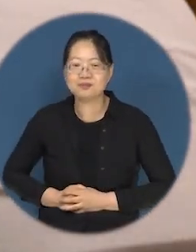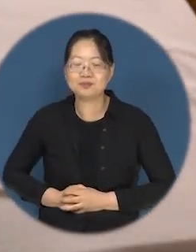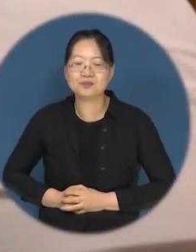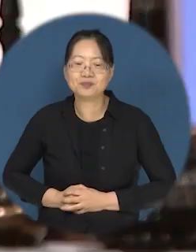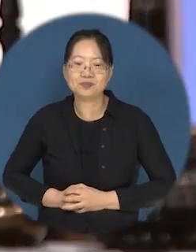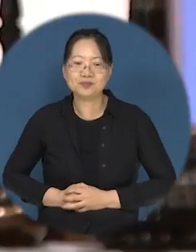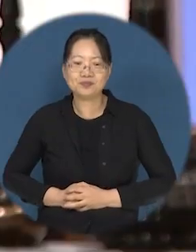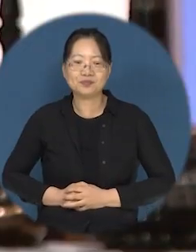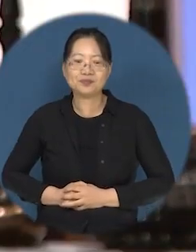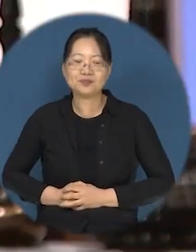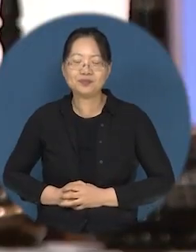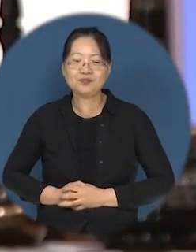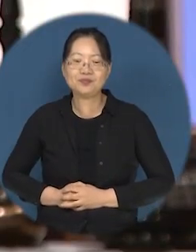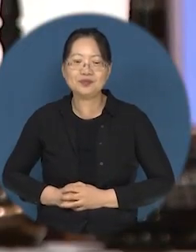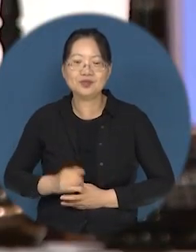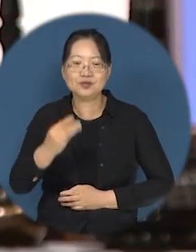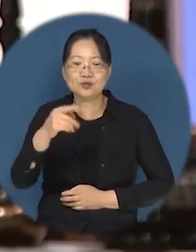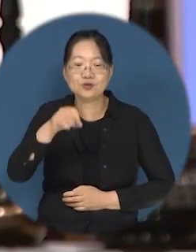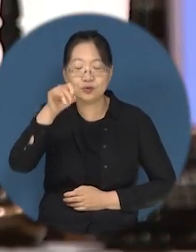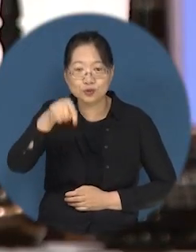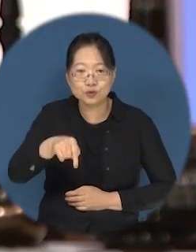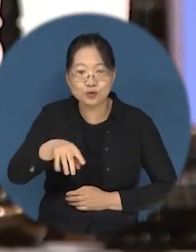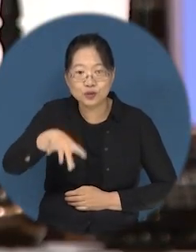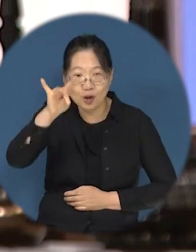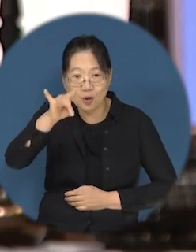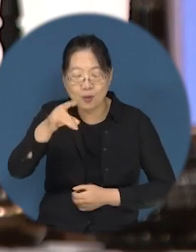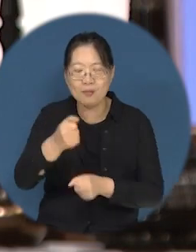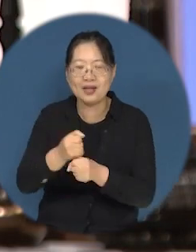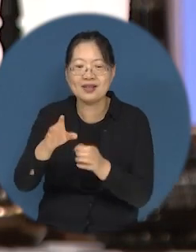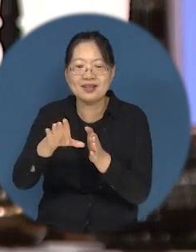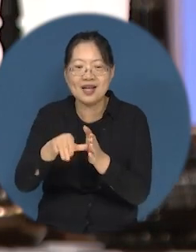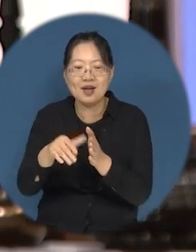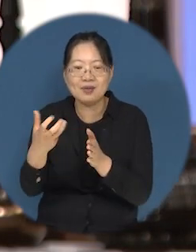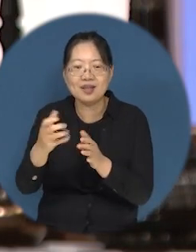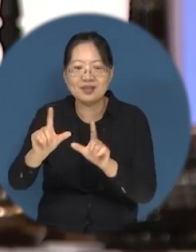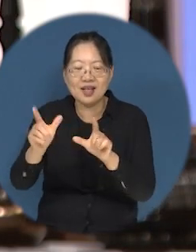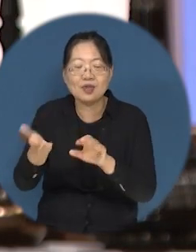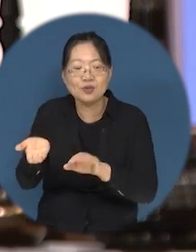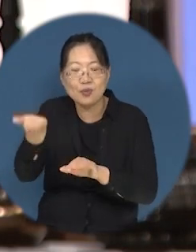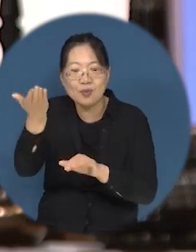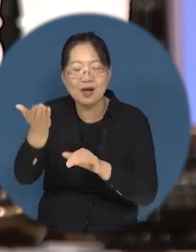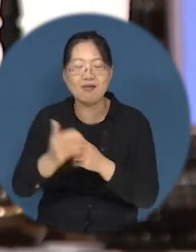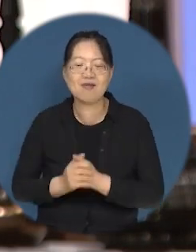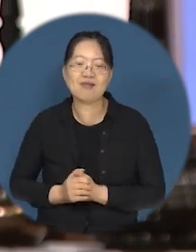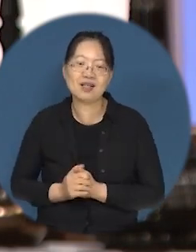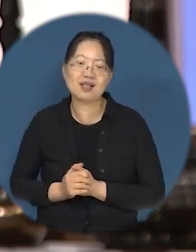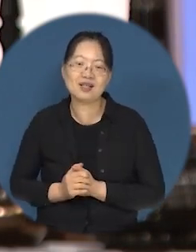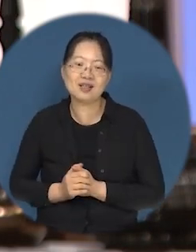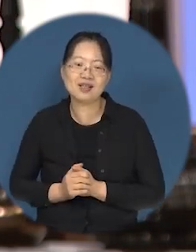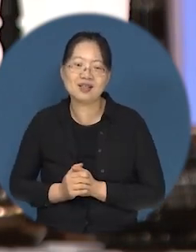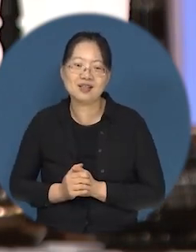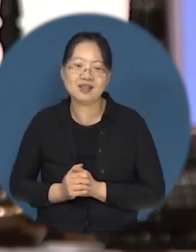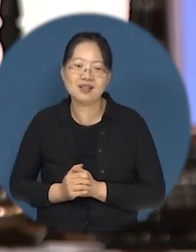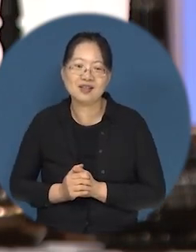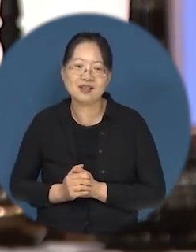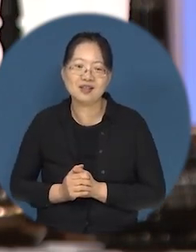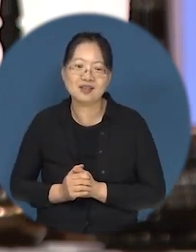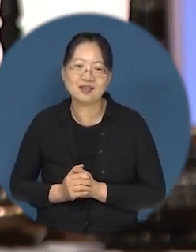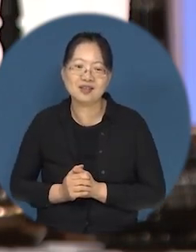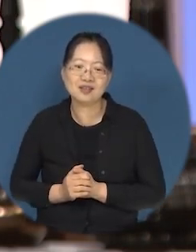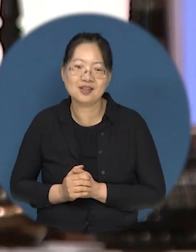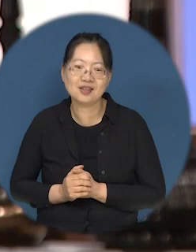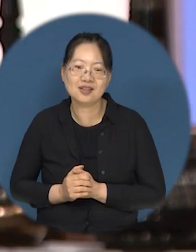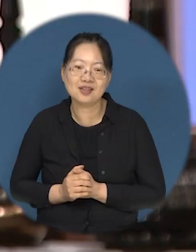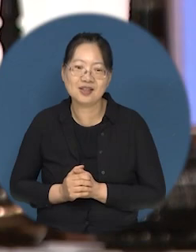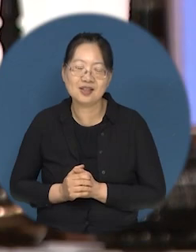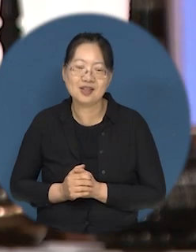그 2가 처음 이제 나왔을 때 이제 80년대 초에 나왔는데 2. 예.